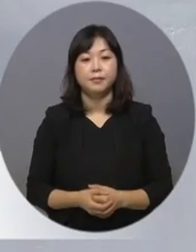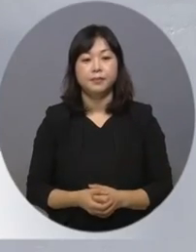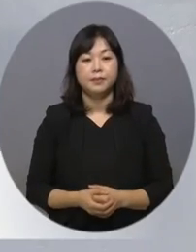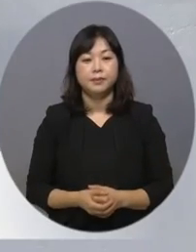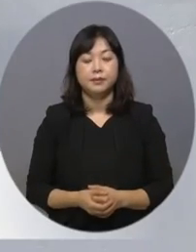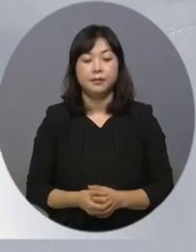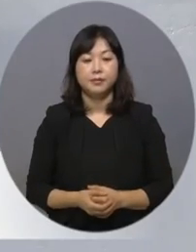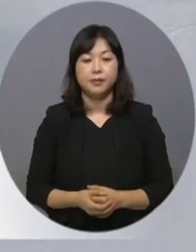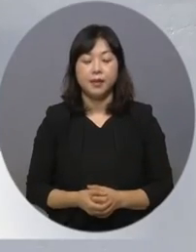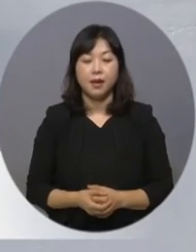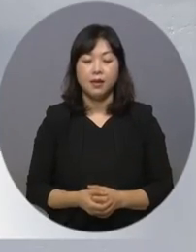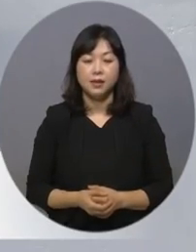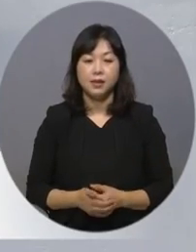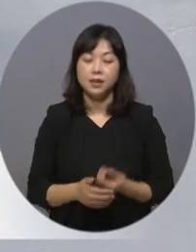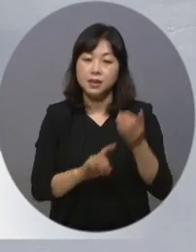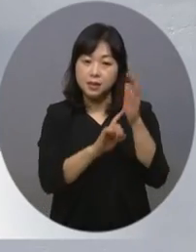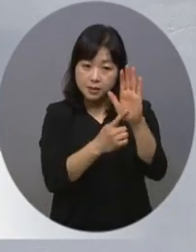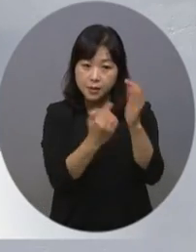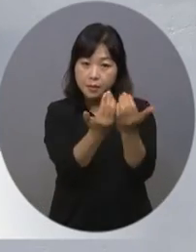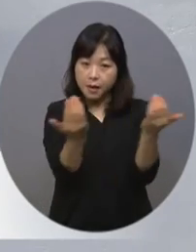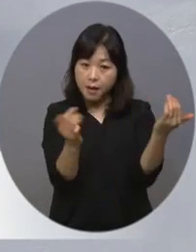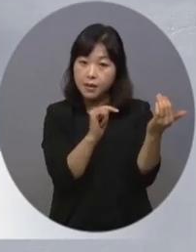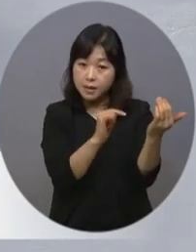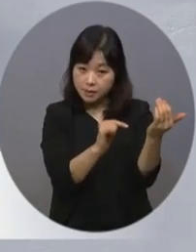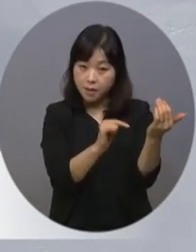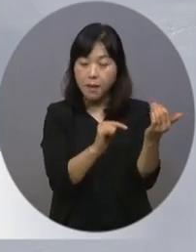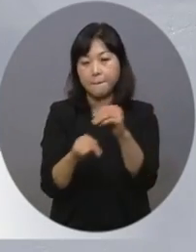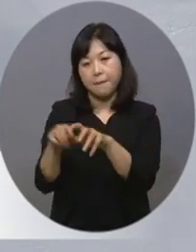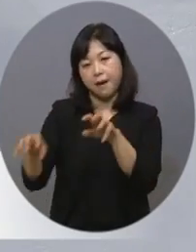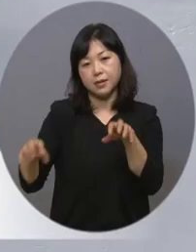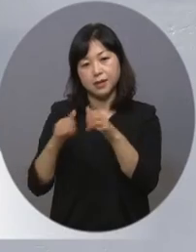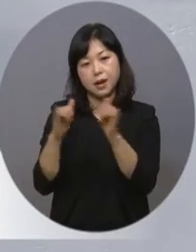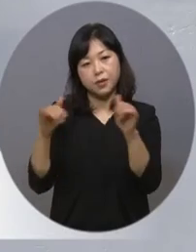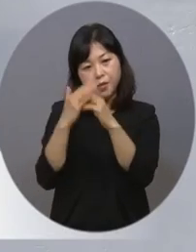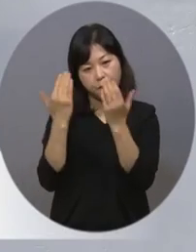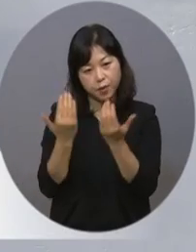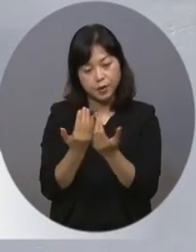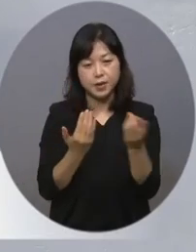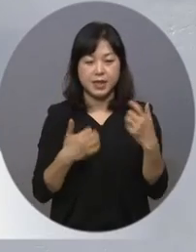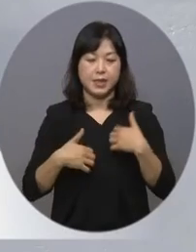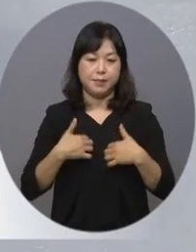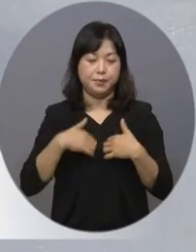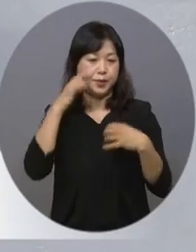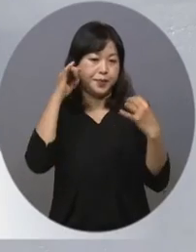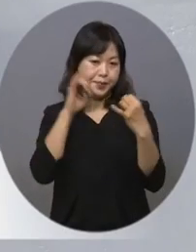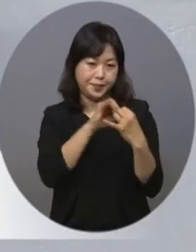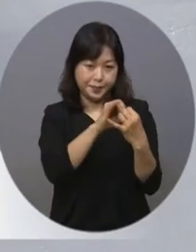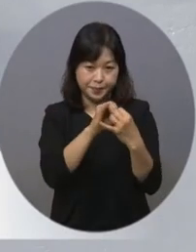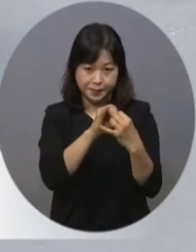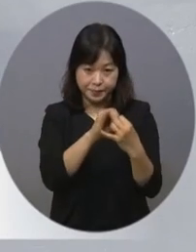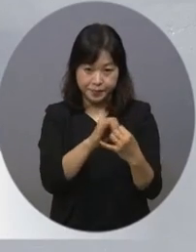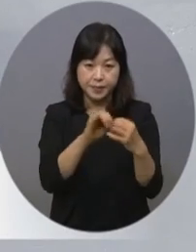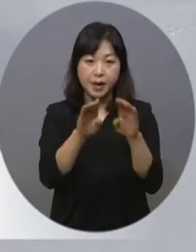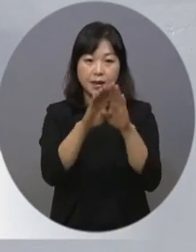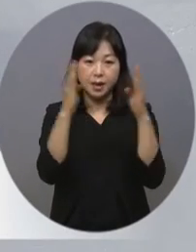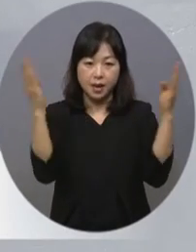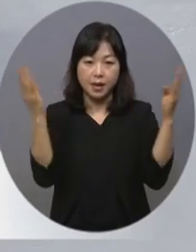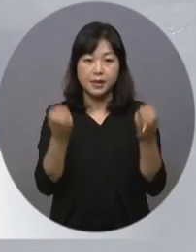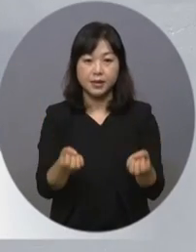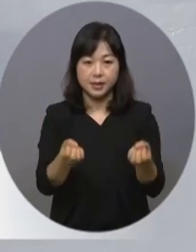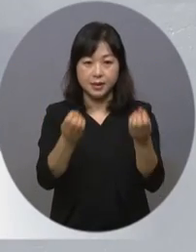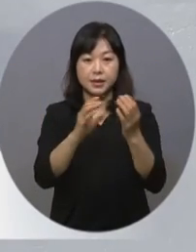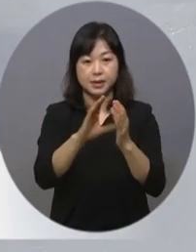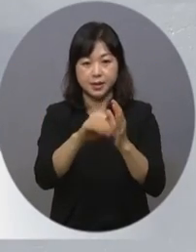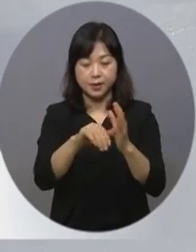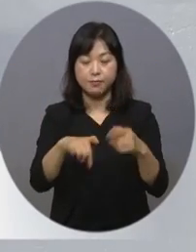이 갤러리가 들어옴으로써 우리 마을 주민들 다 굉장히 기쁘게 찬성을 하고